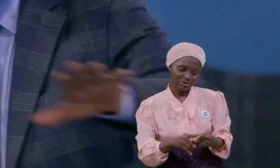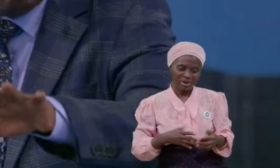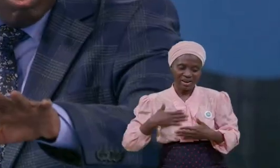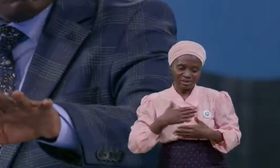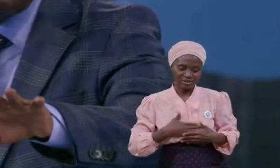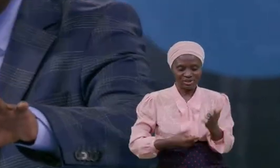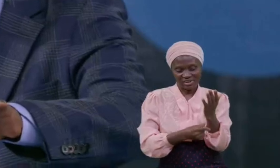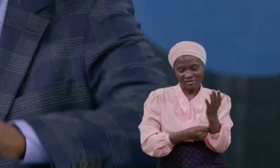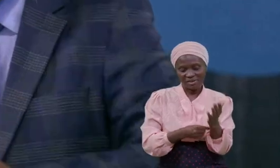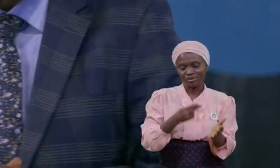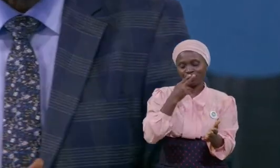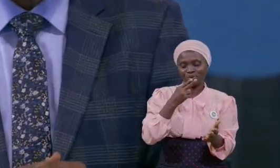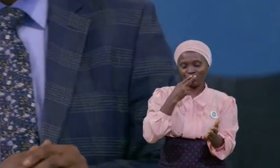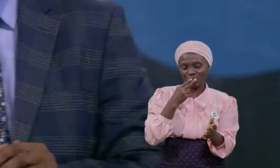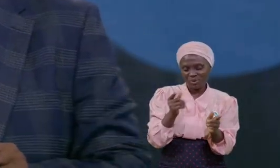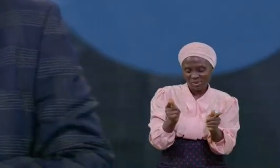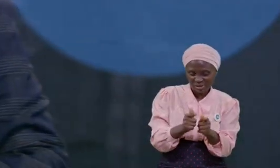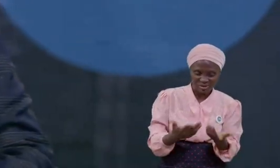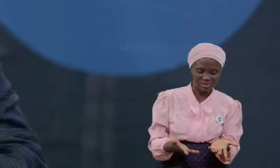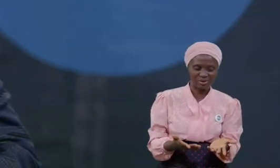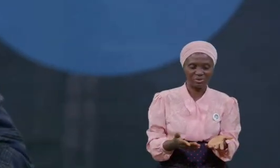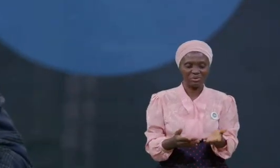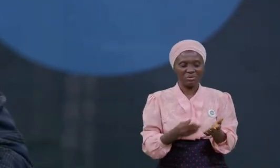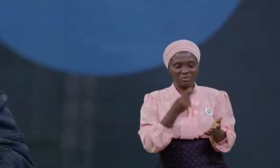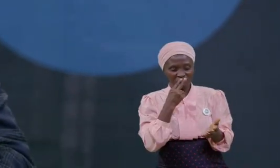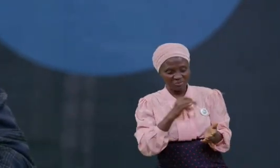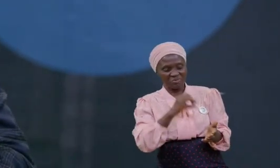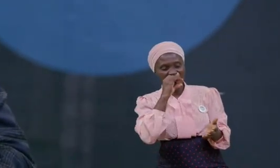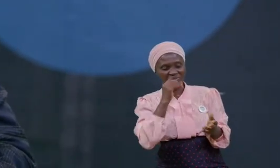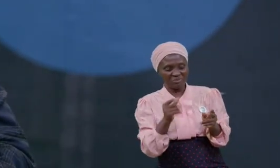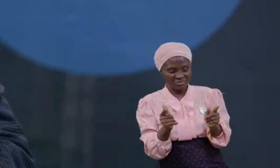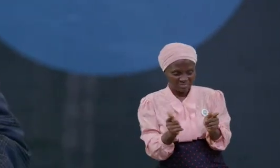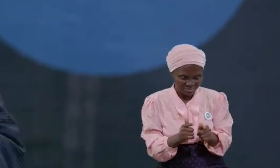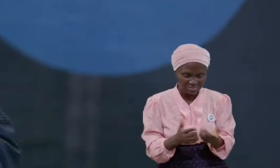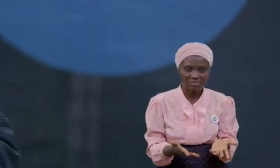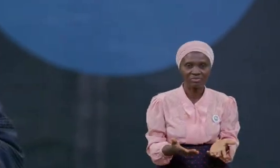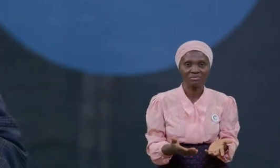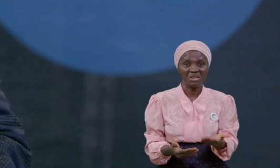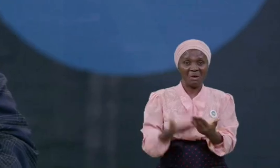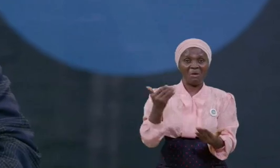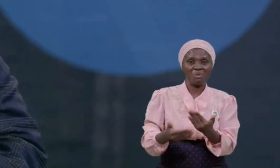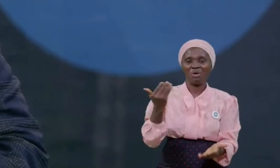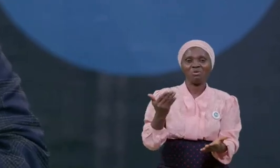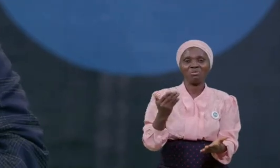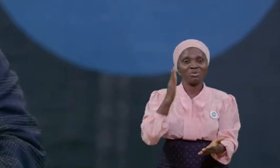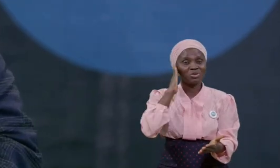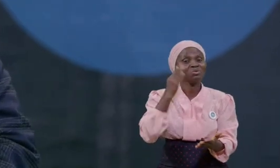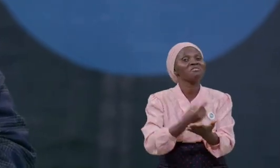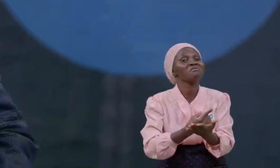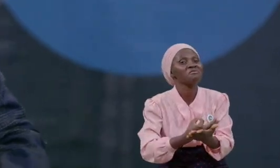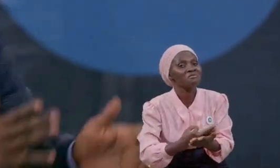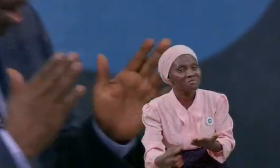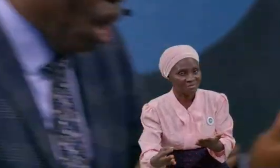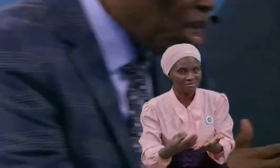pas t'aider. Presque persuadé. Presque ne profite pas. Presque conduit à l'échec. Aux tristesses et aux